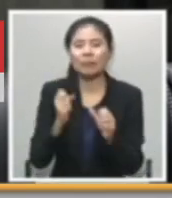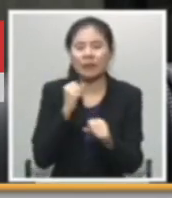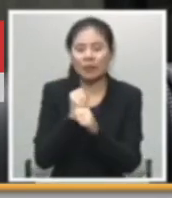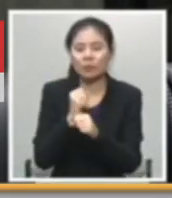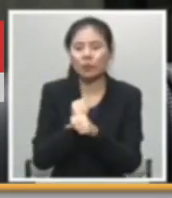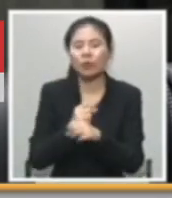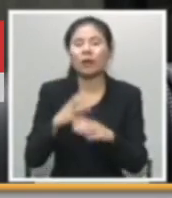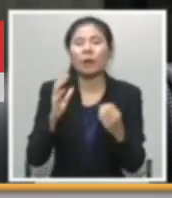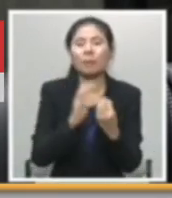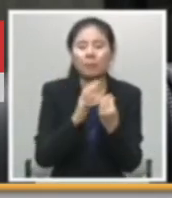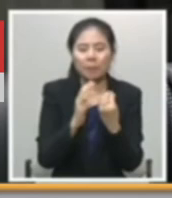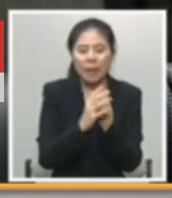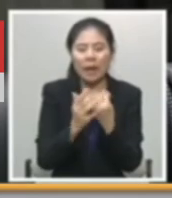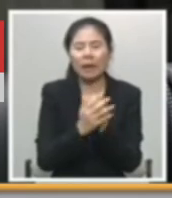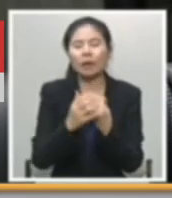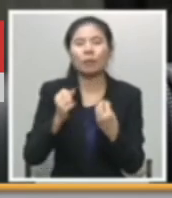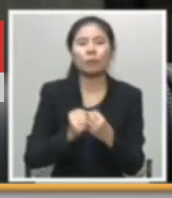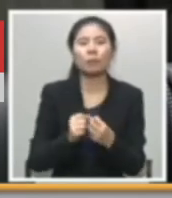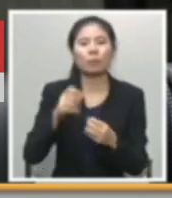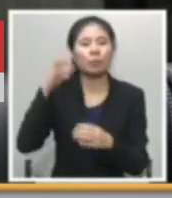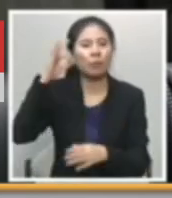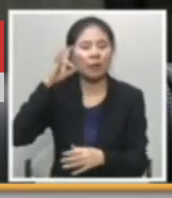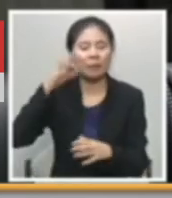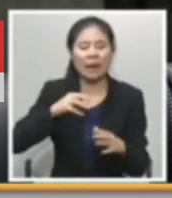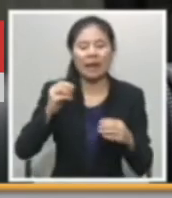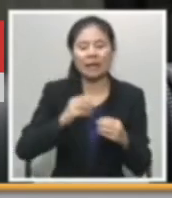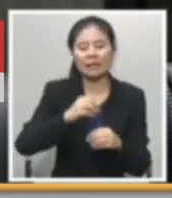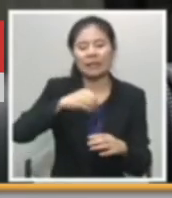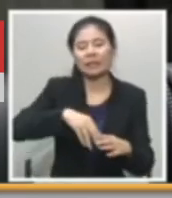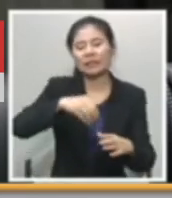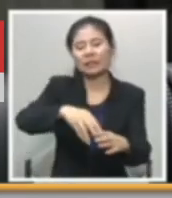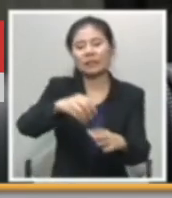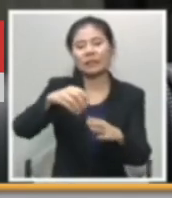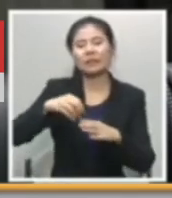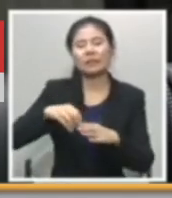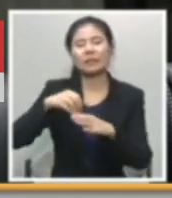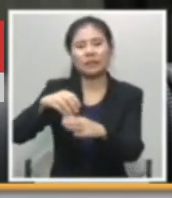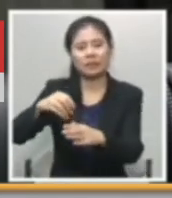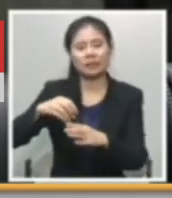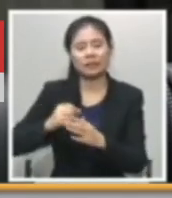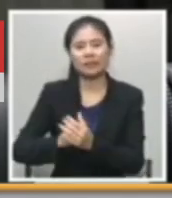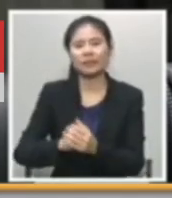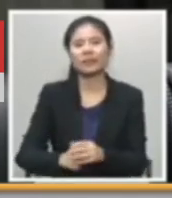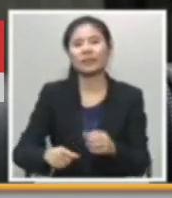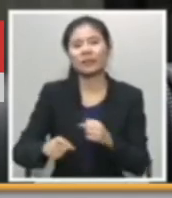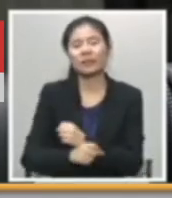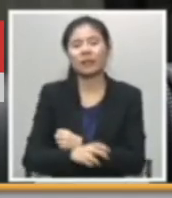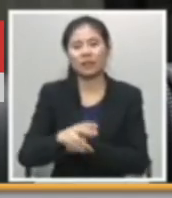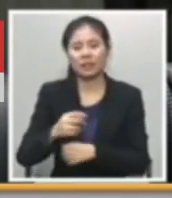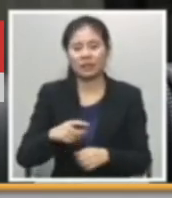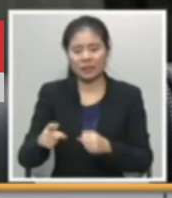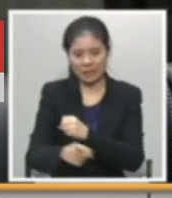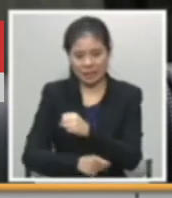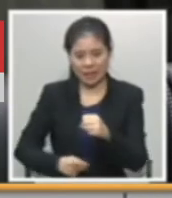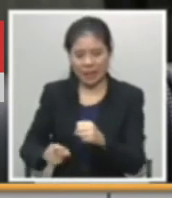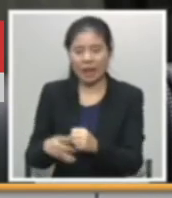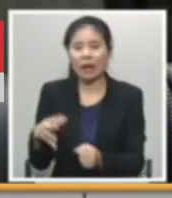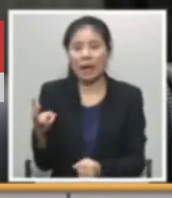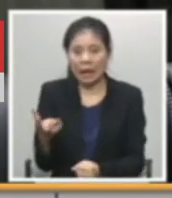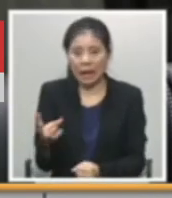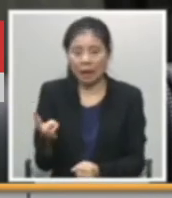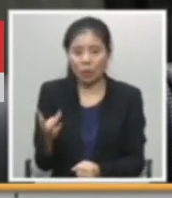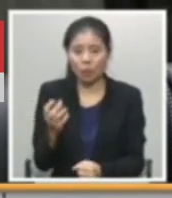รผมเพิ่งรู้จักการดำนาแบบสักลุงที่ตำบลคำพีอำเภอนา